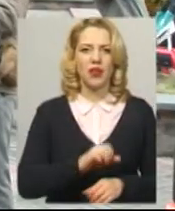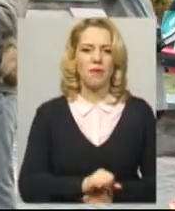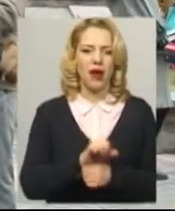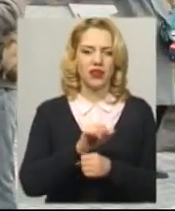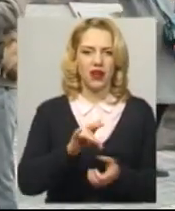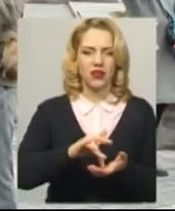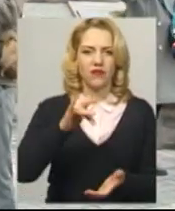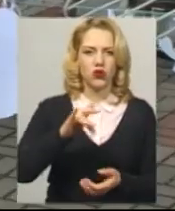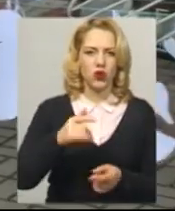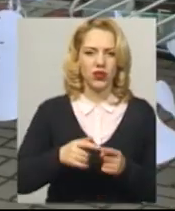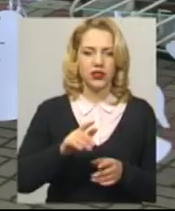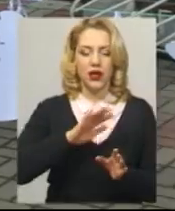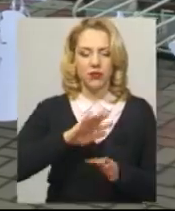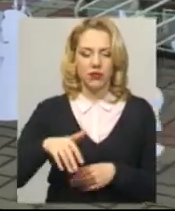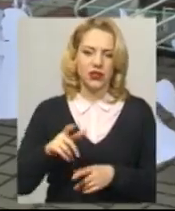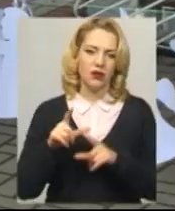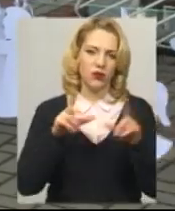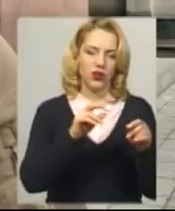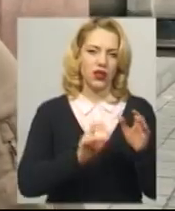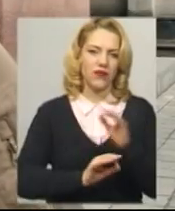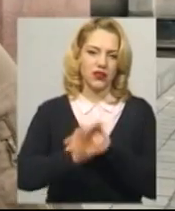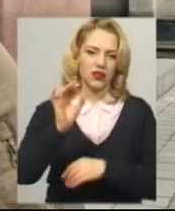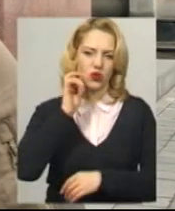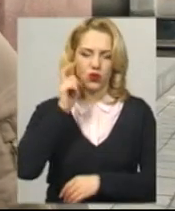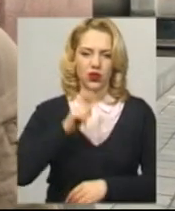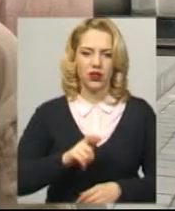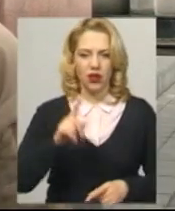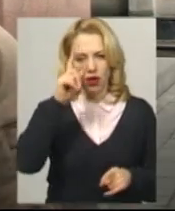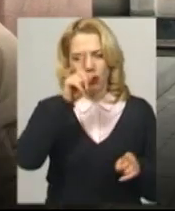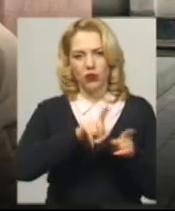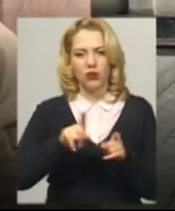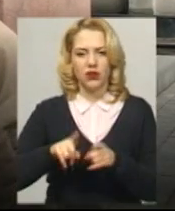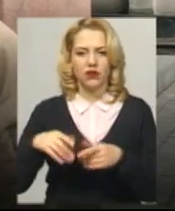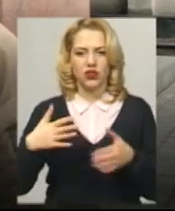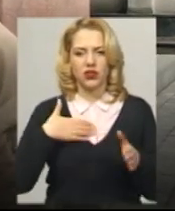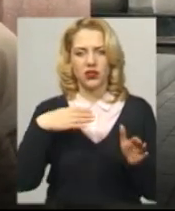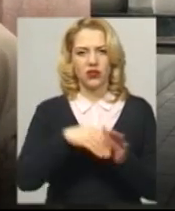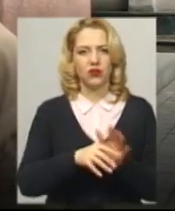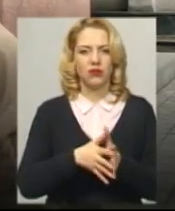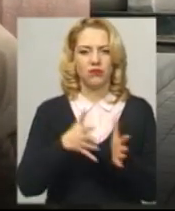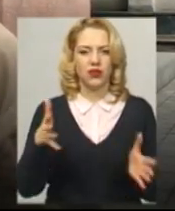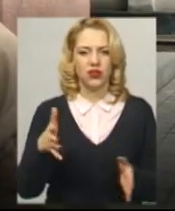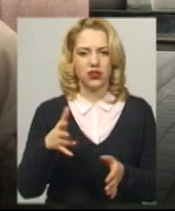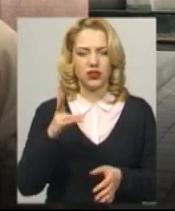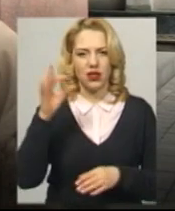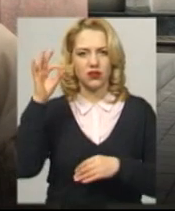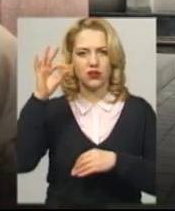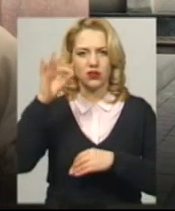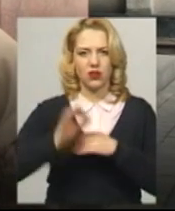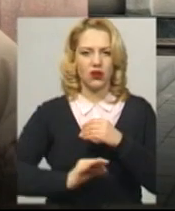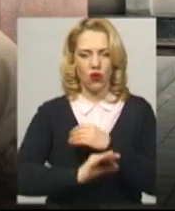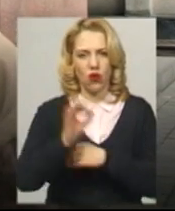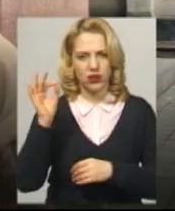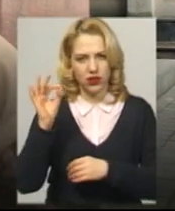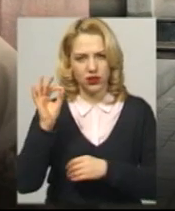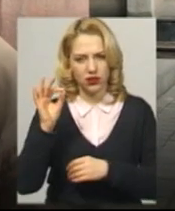столиці. Після добровольцем поїхав воювати на схід України. Побратими мої вже загинули більшість на сході.